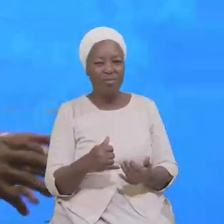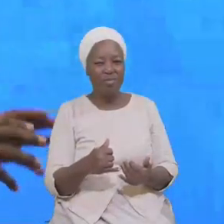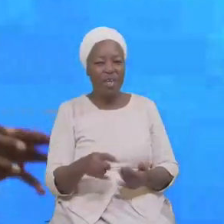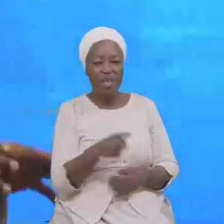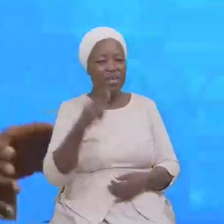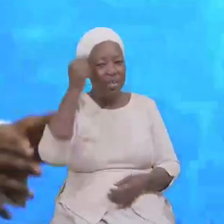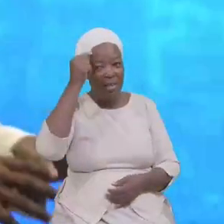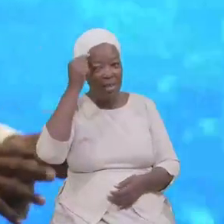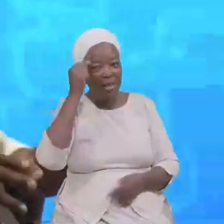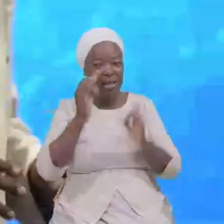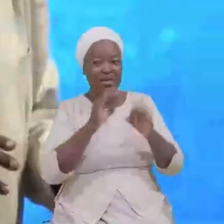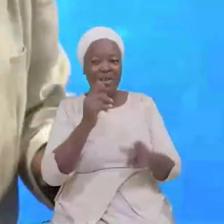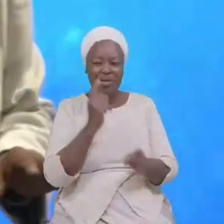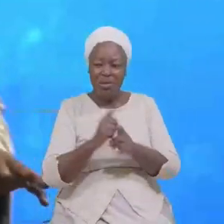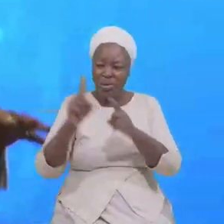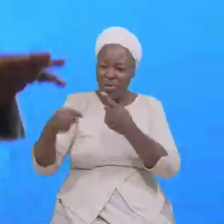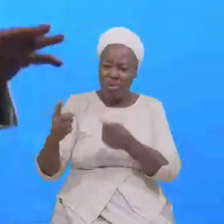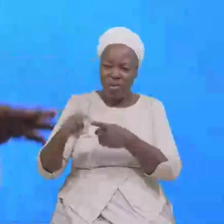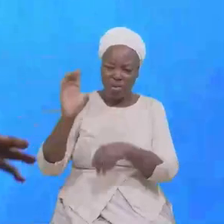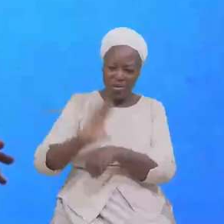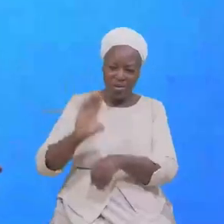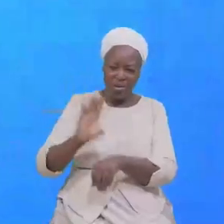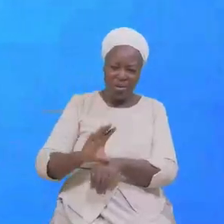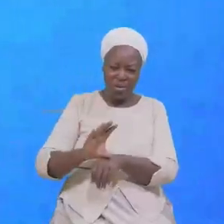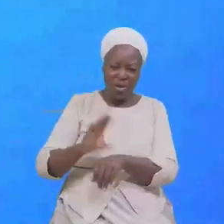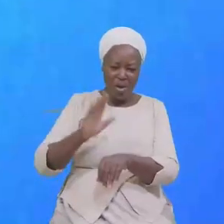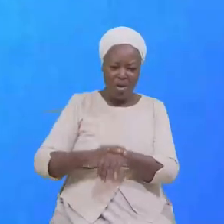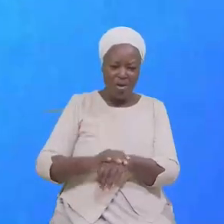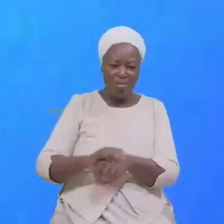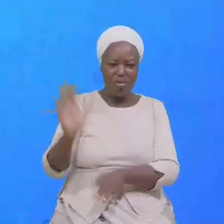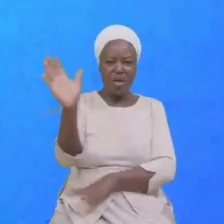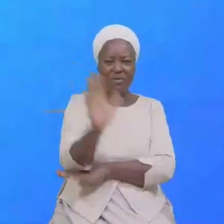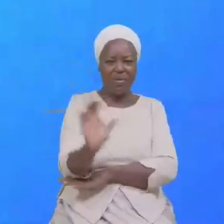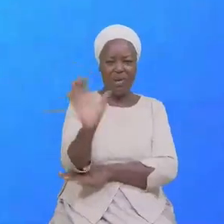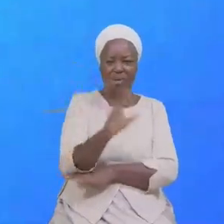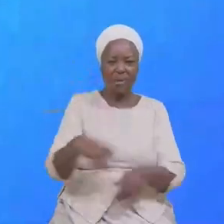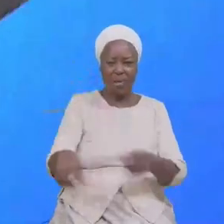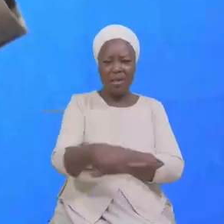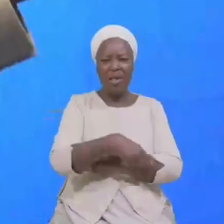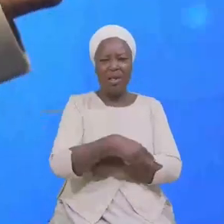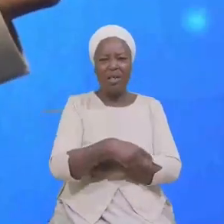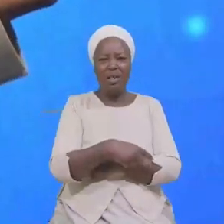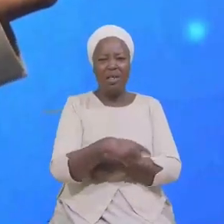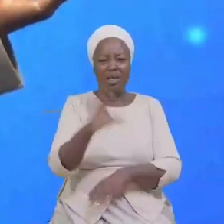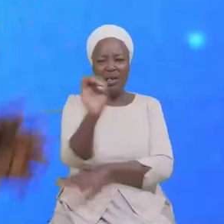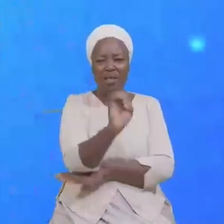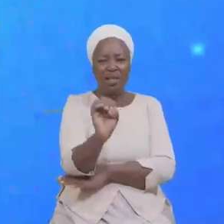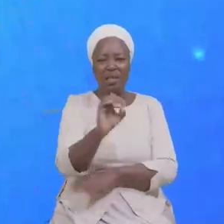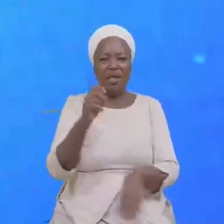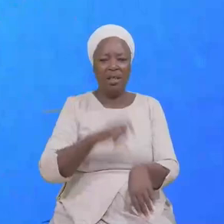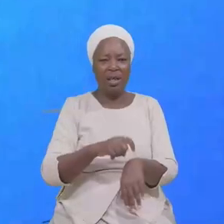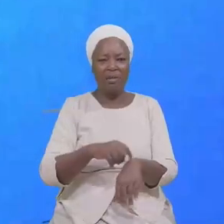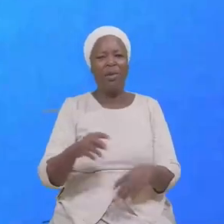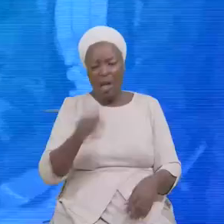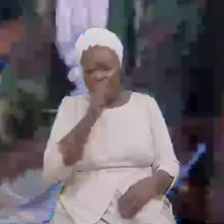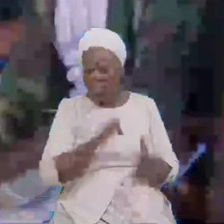Ils pensent que si je vais à l'église le jour de Noël, pendant la Pâque, je suis chrétien,